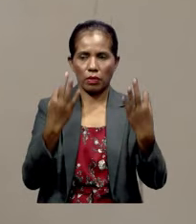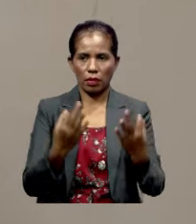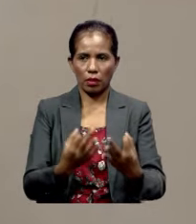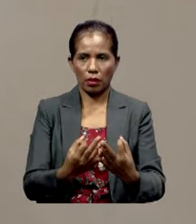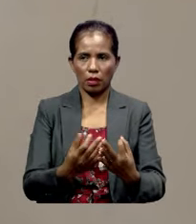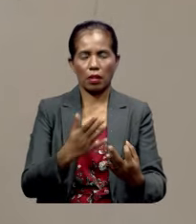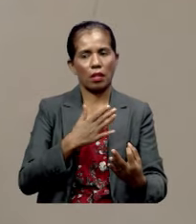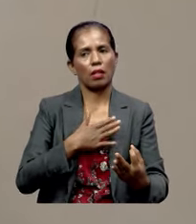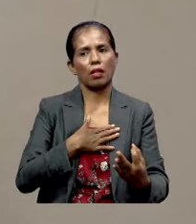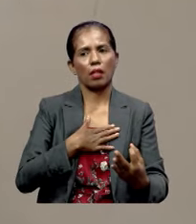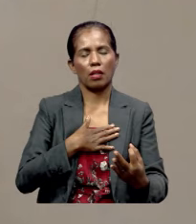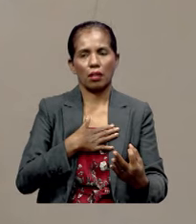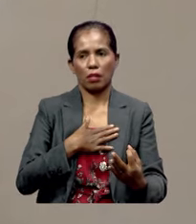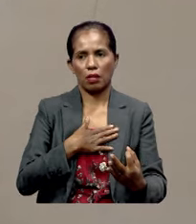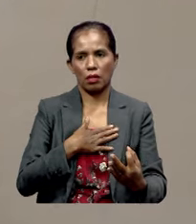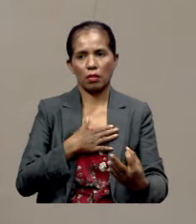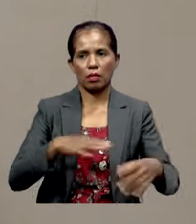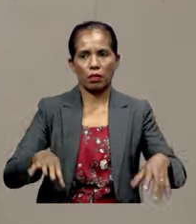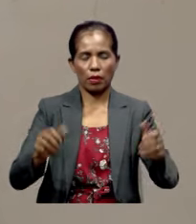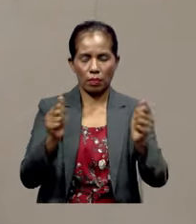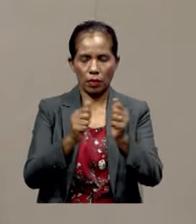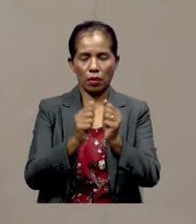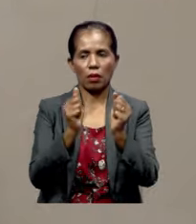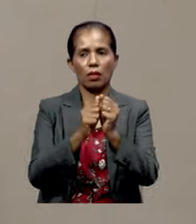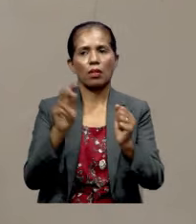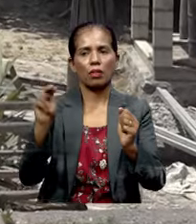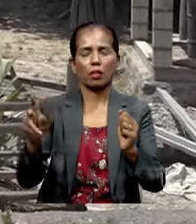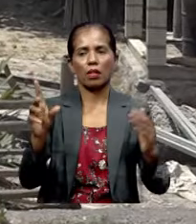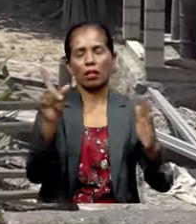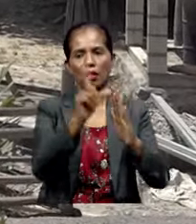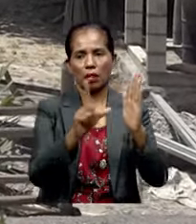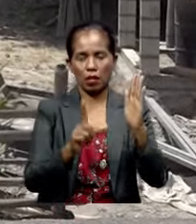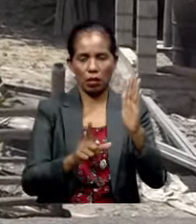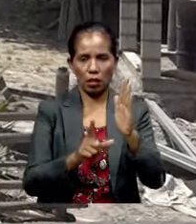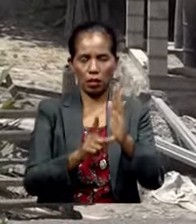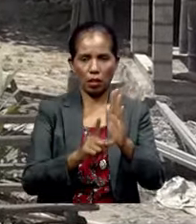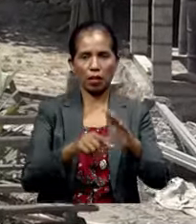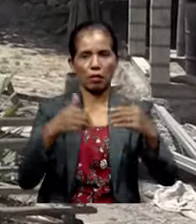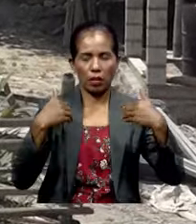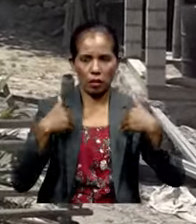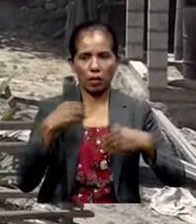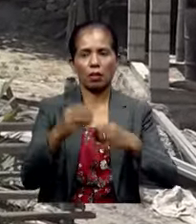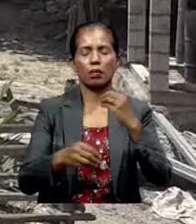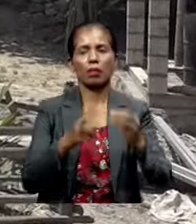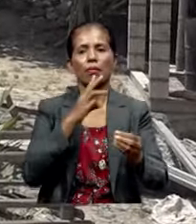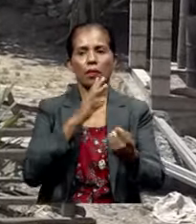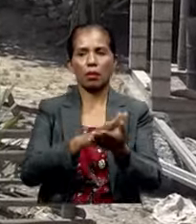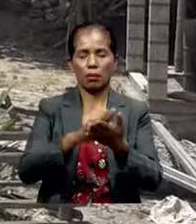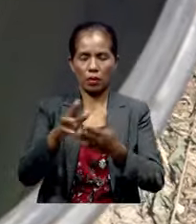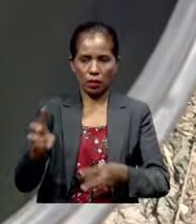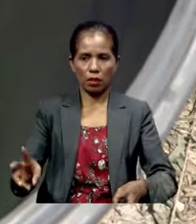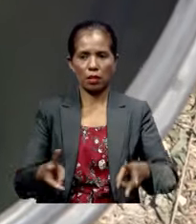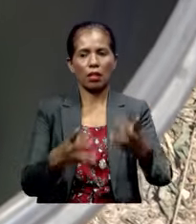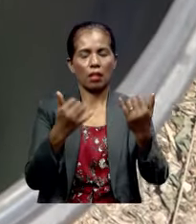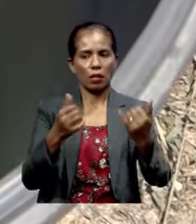au ini ya ente se al servis amu tu kusira pasi ya balai poder lokal nebe maka iha di kona ba bemos mestrada nebe maka data